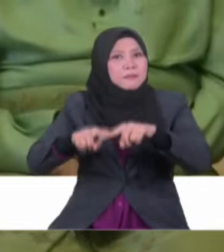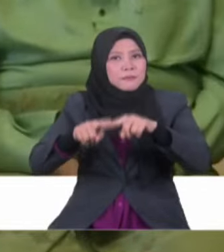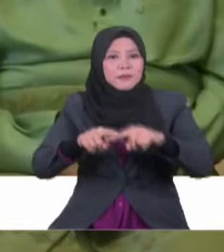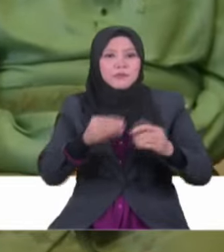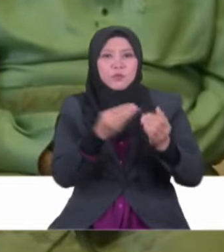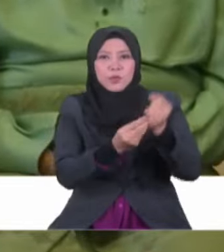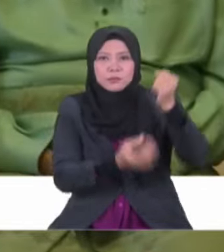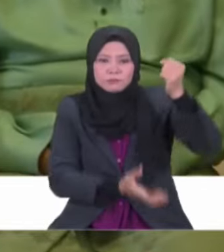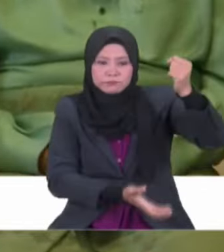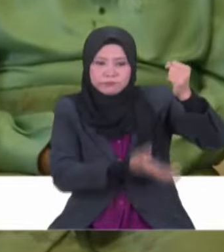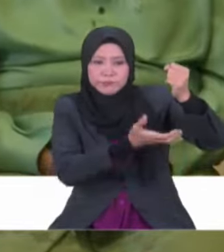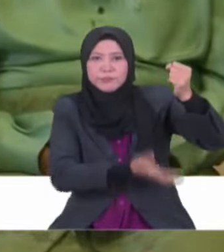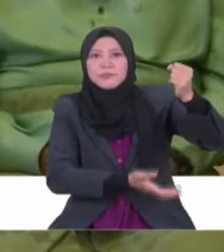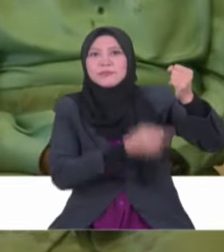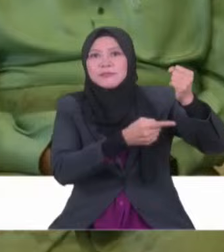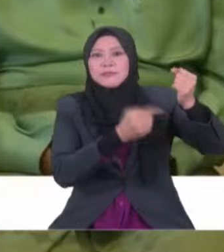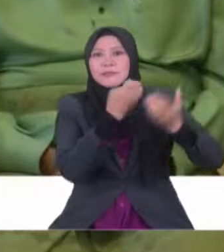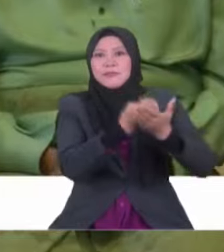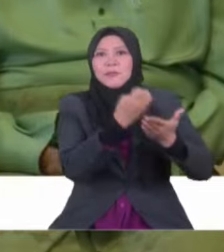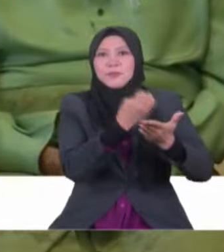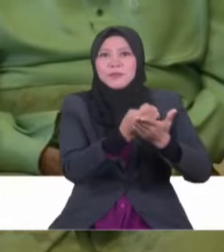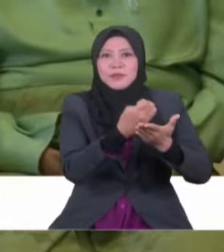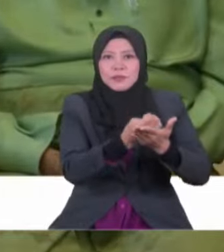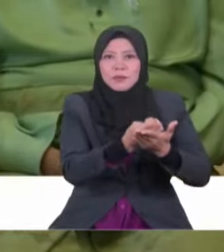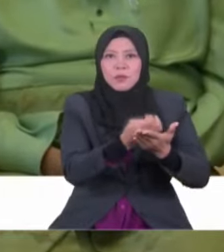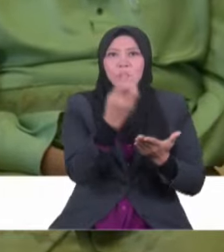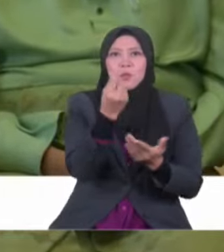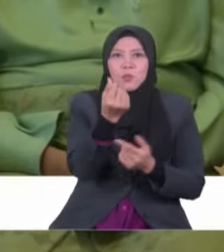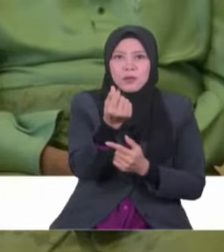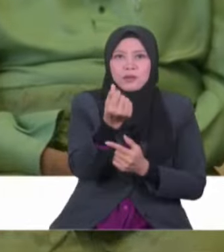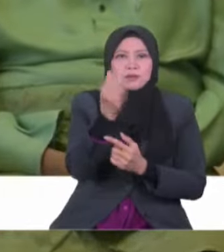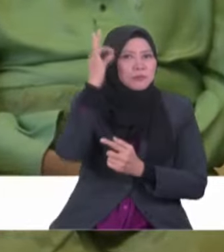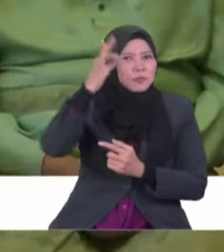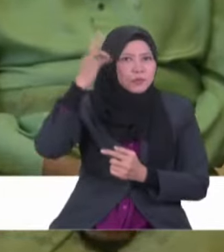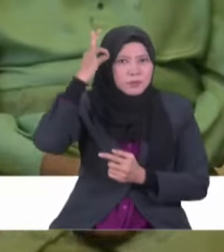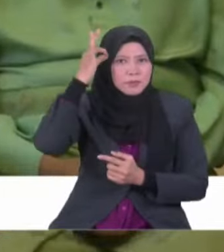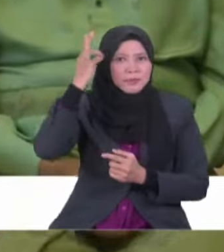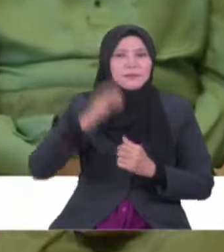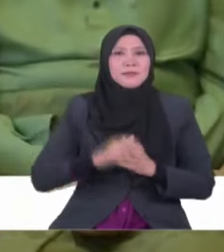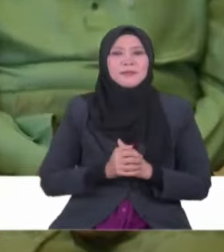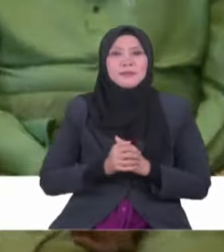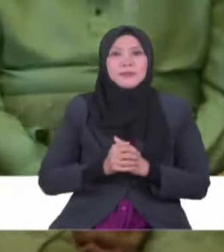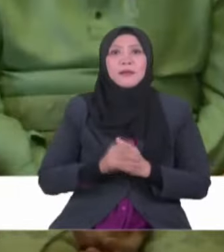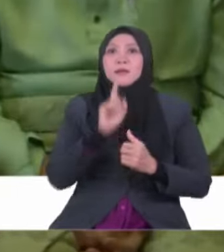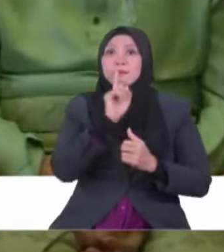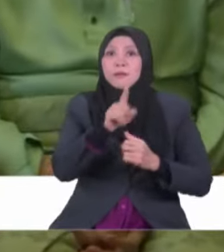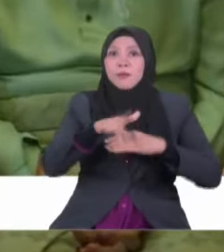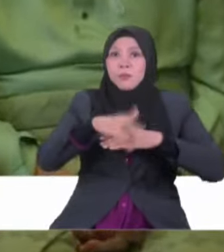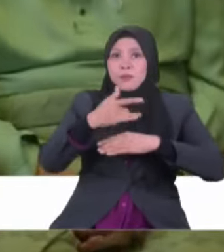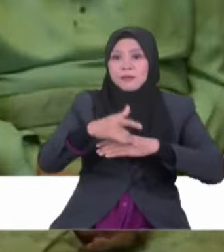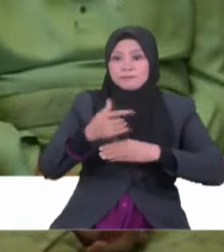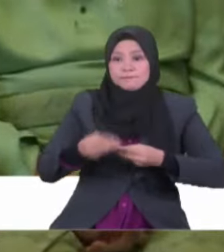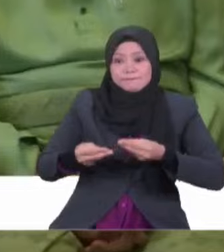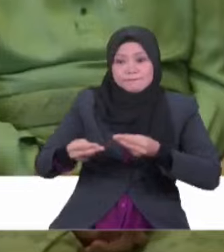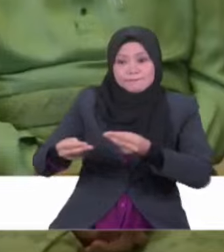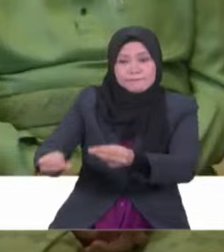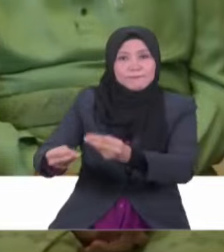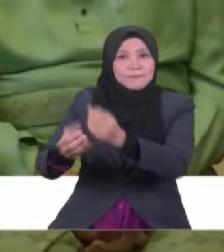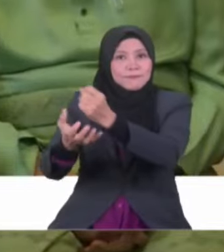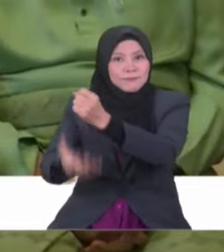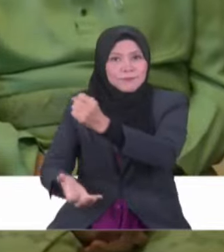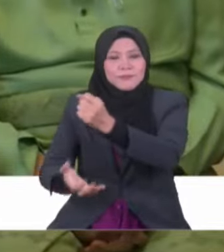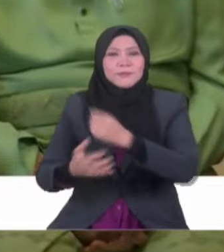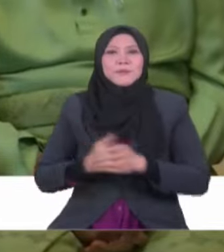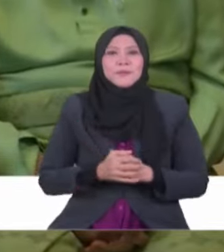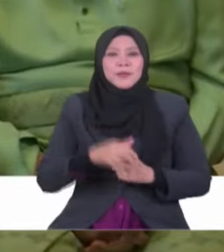keupayaan ekonomi, kewangan persekutuan. Jadi untuk peringkat awal,